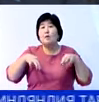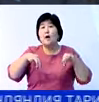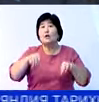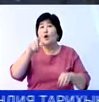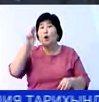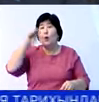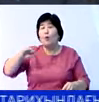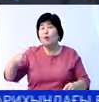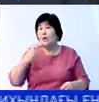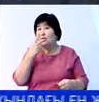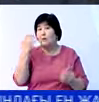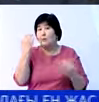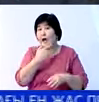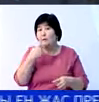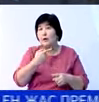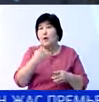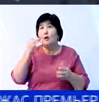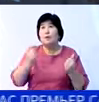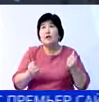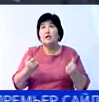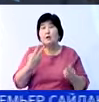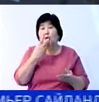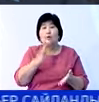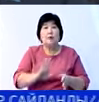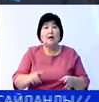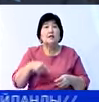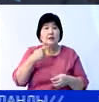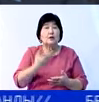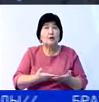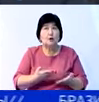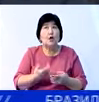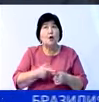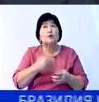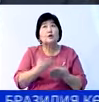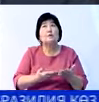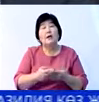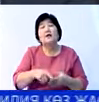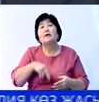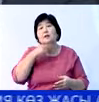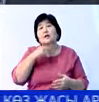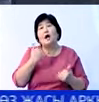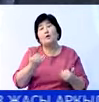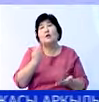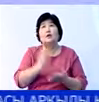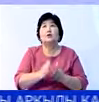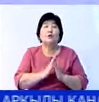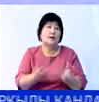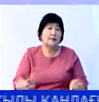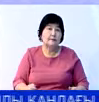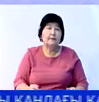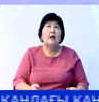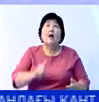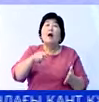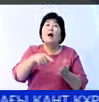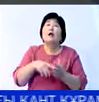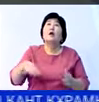оқушыны байқамай қалуы мүмкін, оқушыны машина байқамай қалады деген сияқты. Сондықтан осы мәселеге алған бюджеттен назар аударылса деген ұсыныс. Қаланың